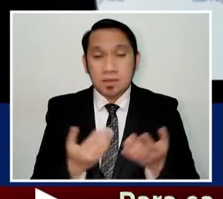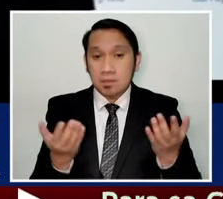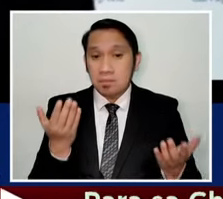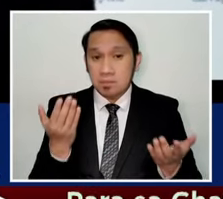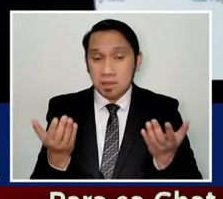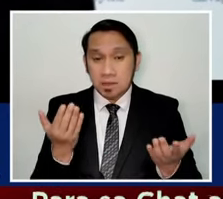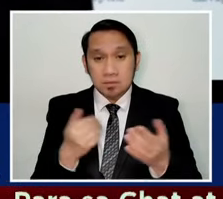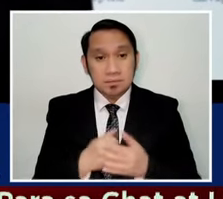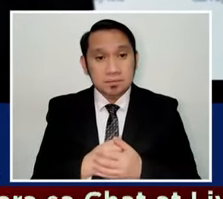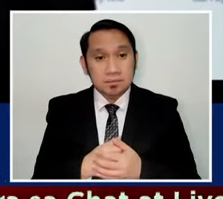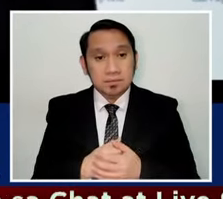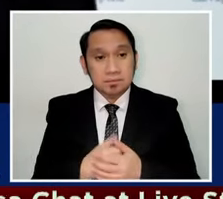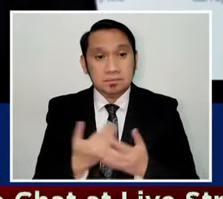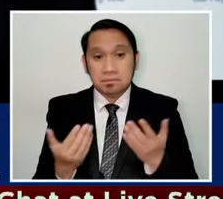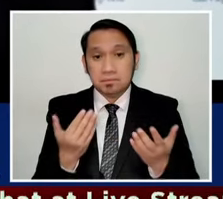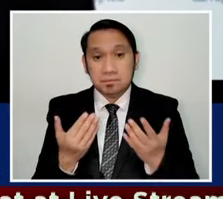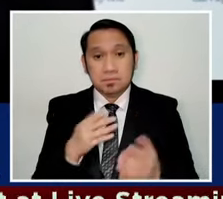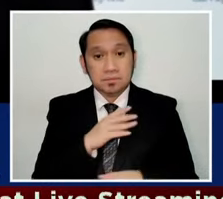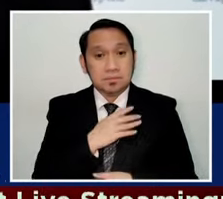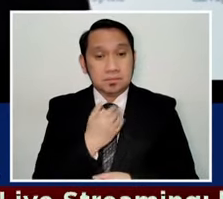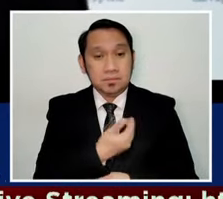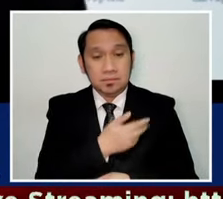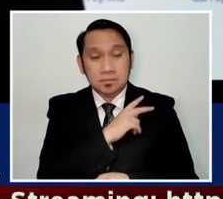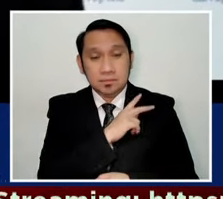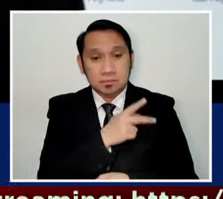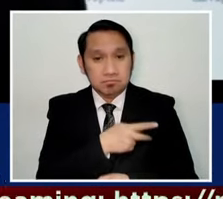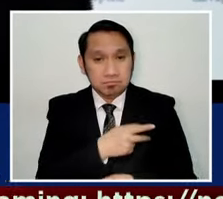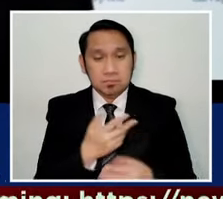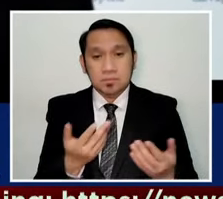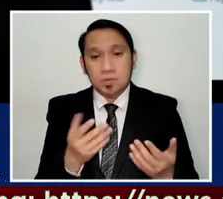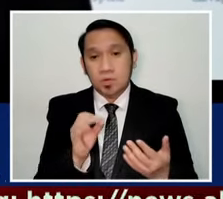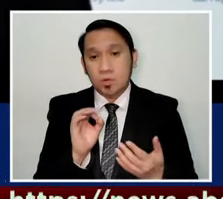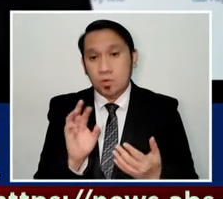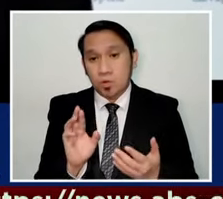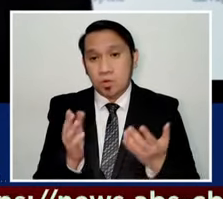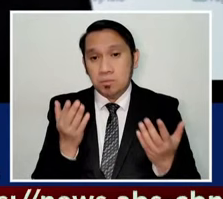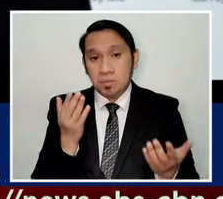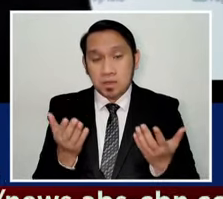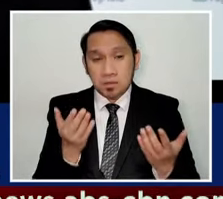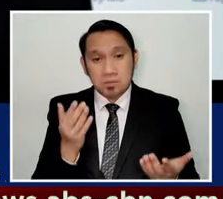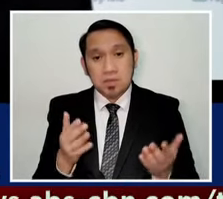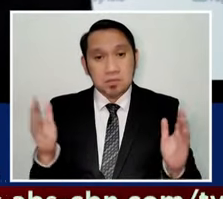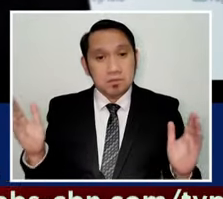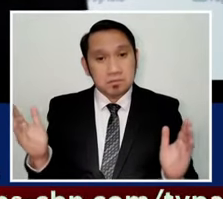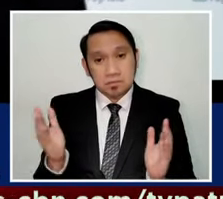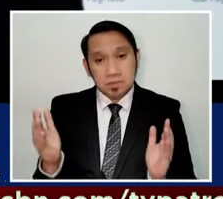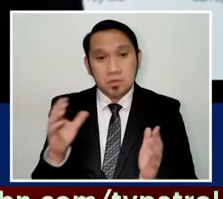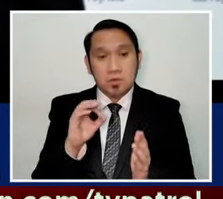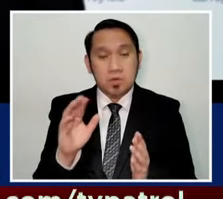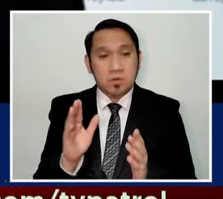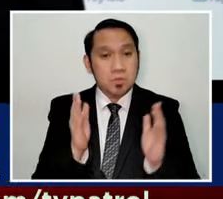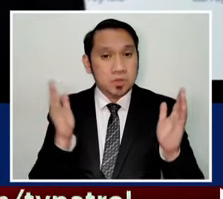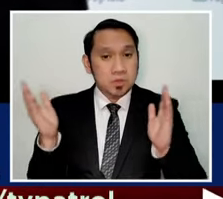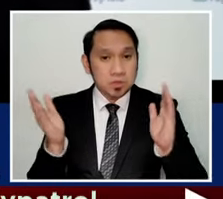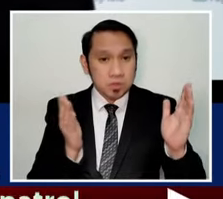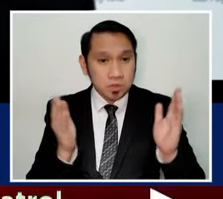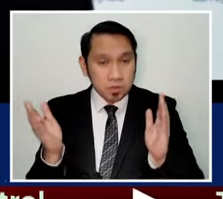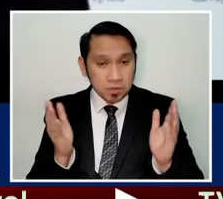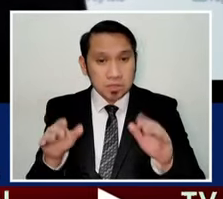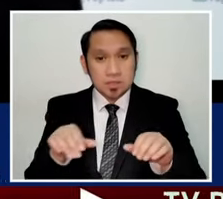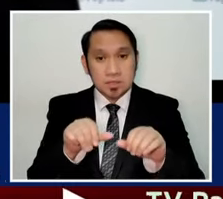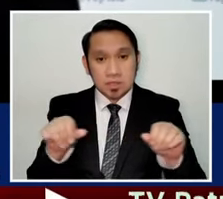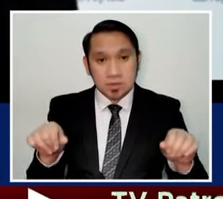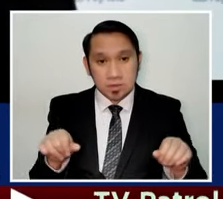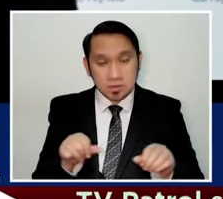backroom personnel natin, maaaring natin siyang i-consider. Ngunit pagdating sa mga frontline and service areas and